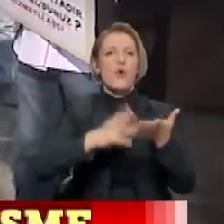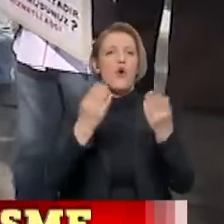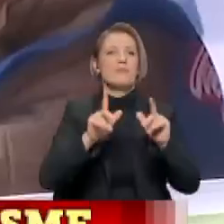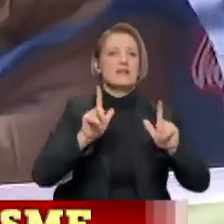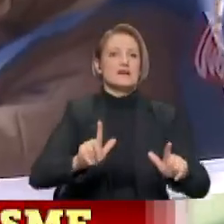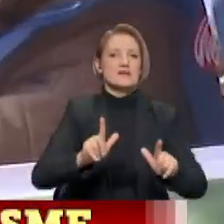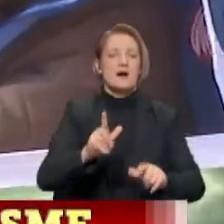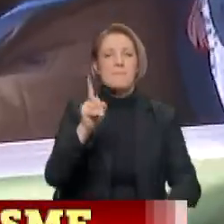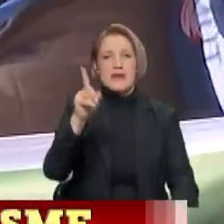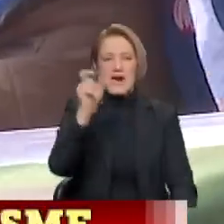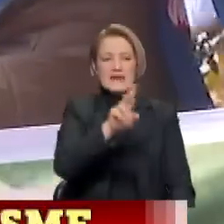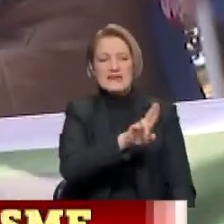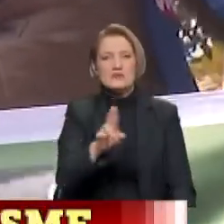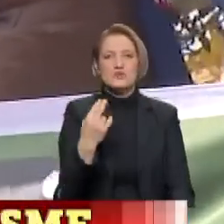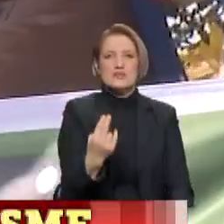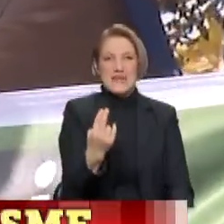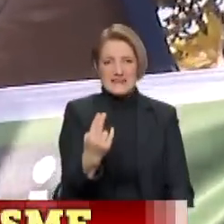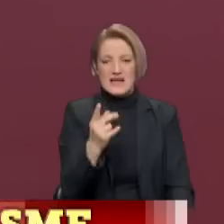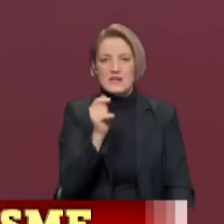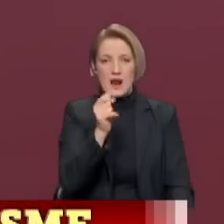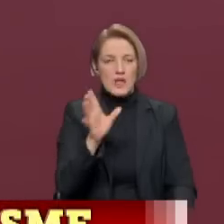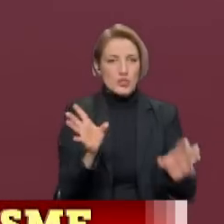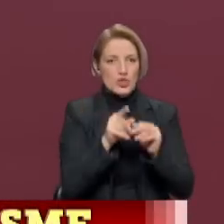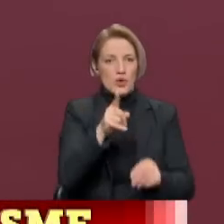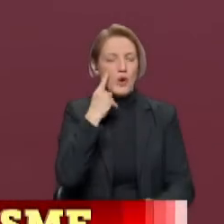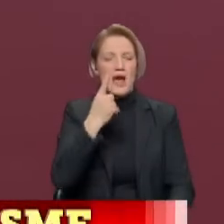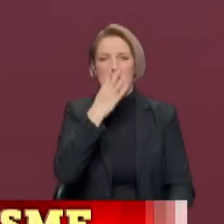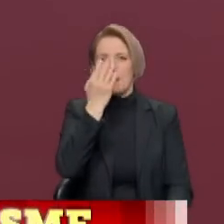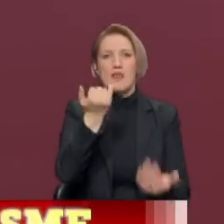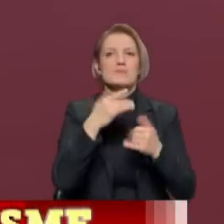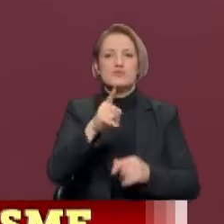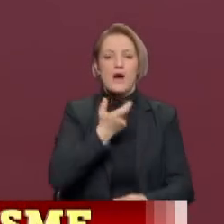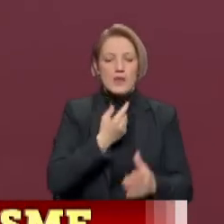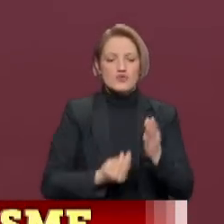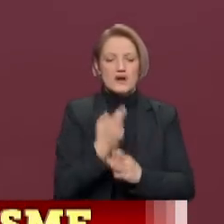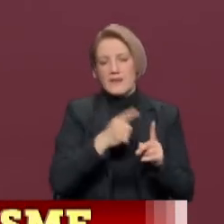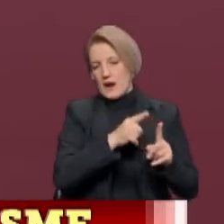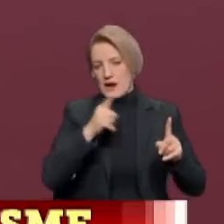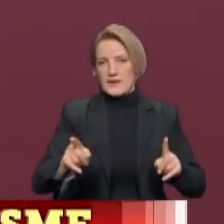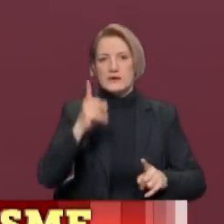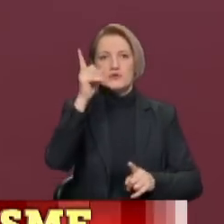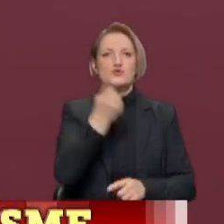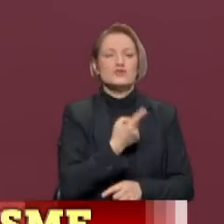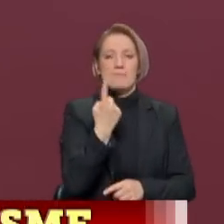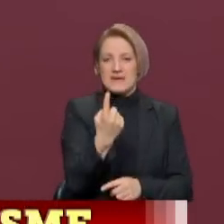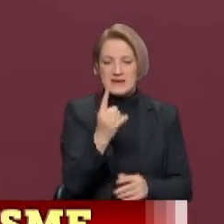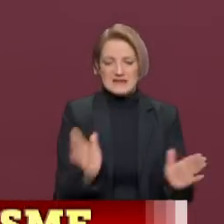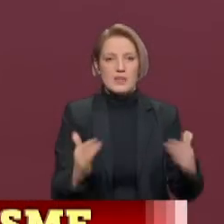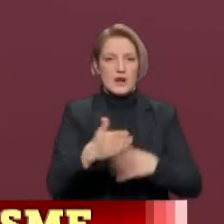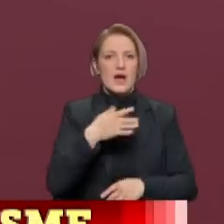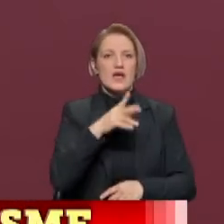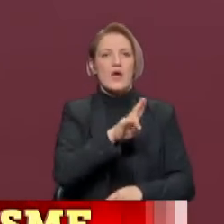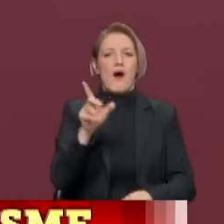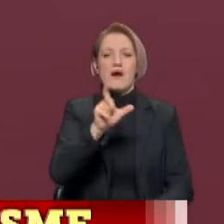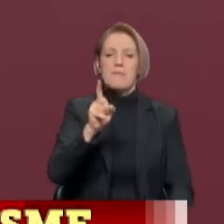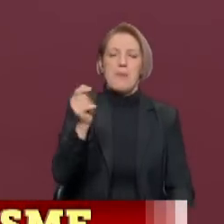aylık 707 lira tutarındaki ikramiyeyi alamayacaklar. Bu kanun çıkana kadar %2 birlik bir sendikadayım. 700 lira ayda para